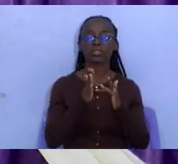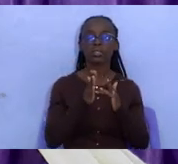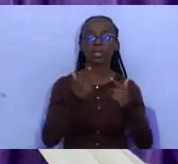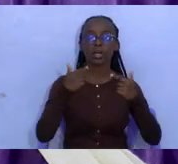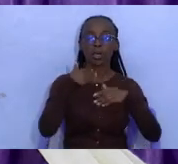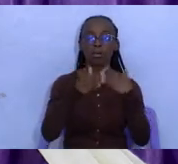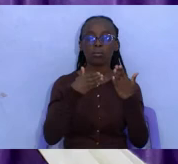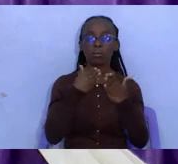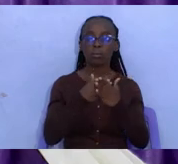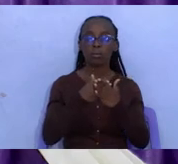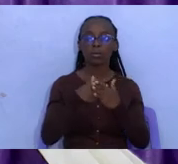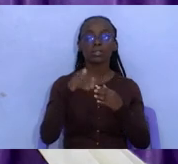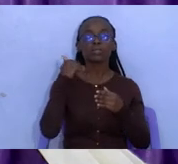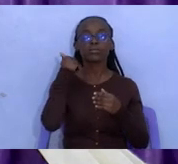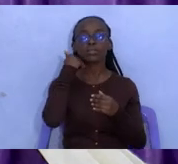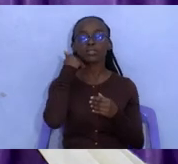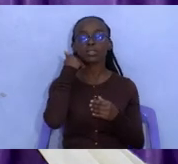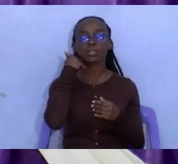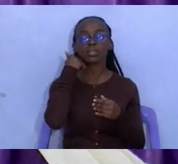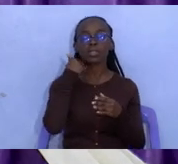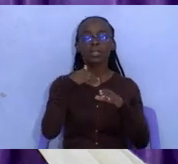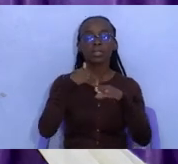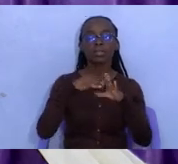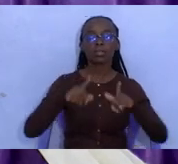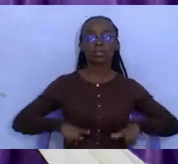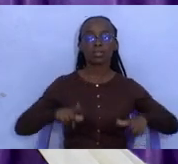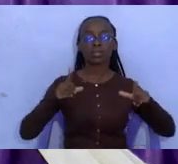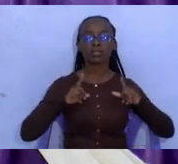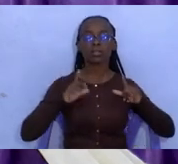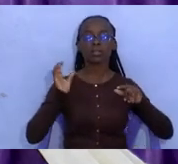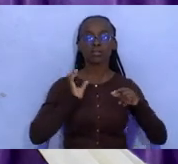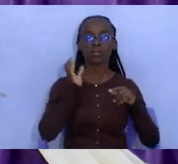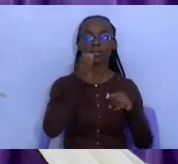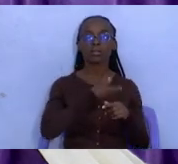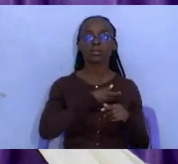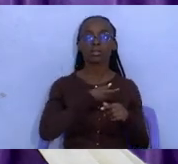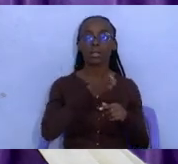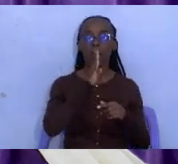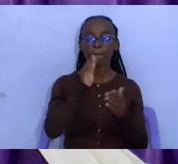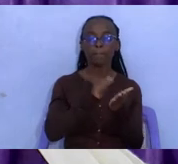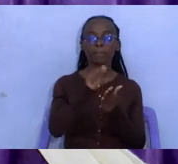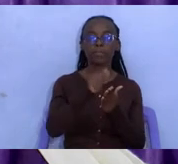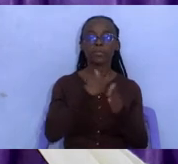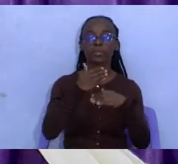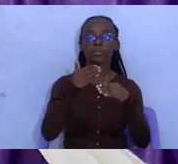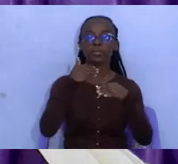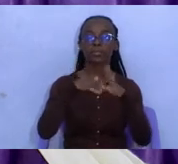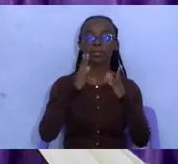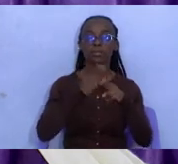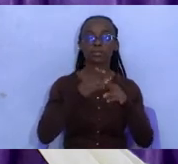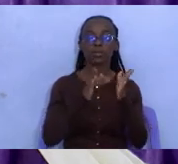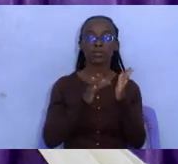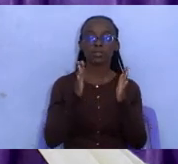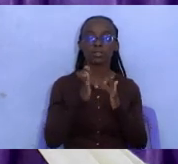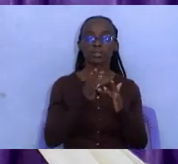Let every sickness, every devourer in our lives be rebuked in the name of Jesus.